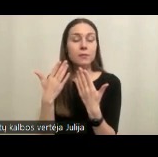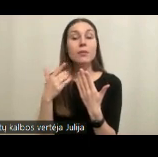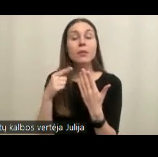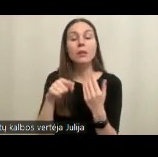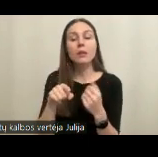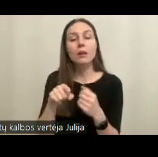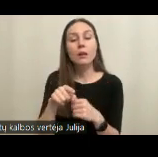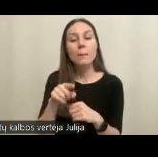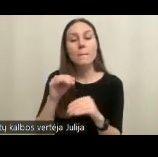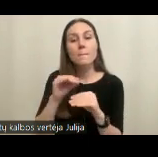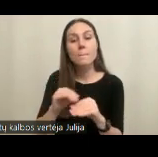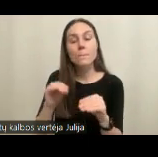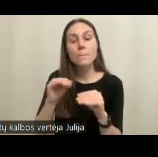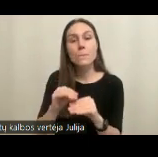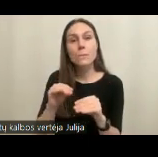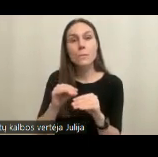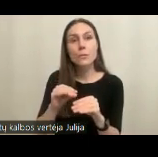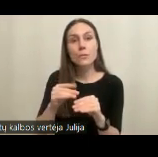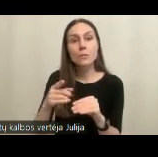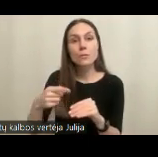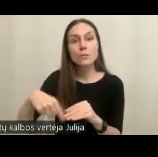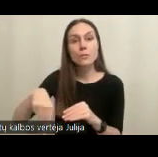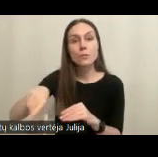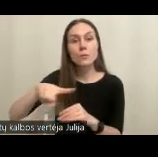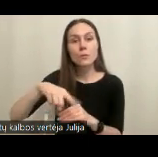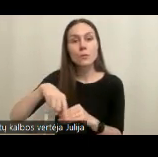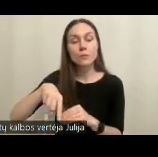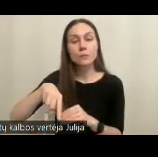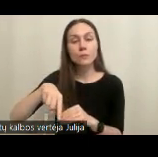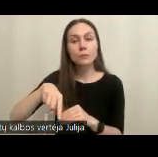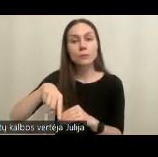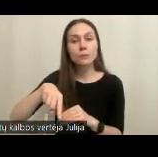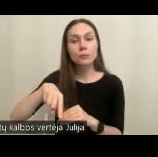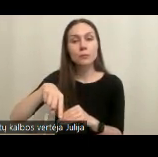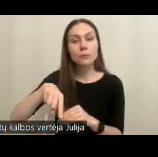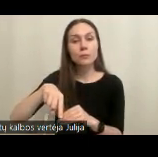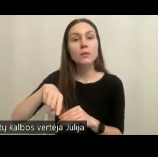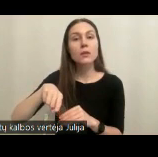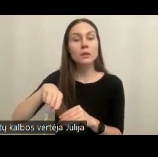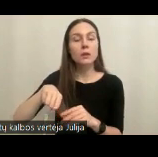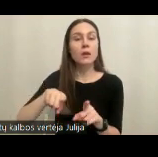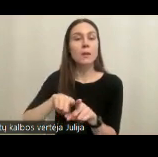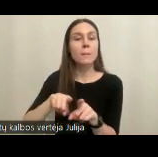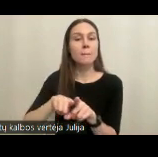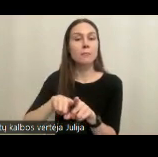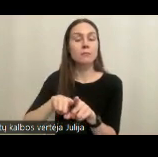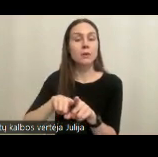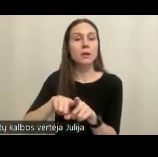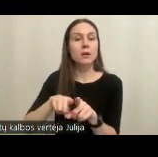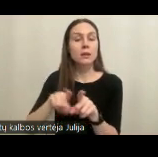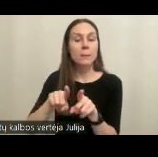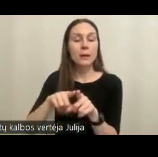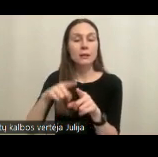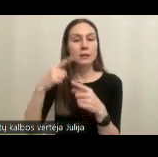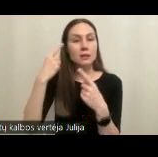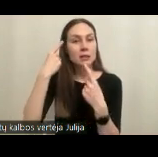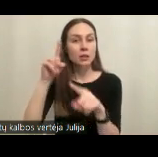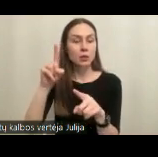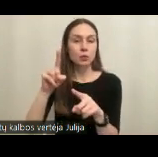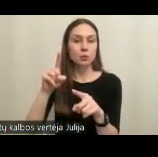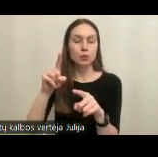mokytojai privalo būti tie, kurie įgalina kitus kaip